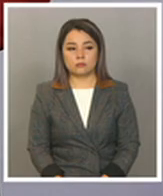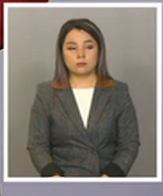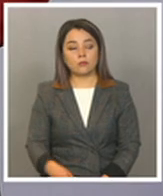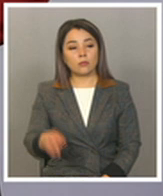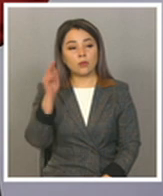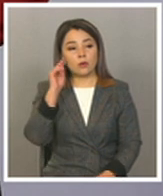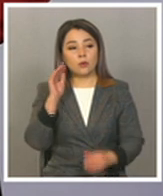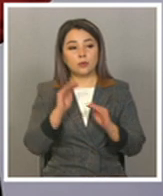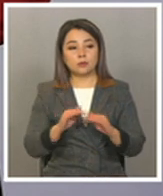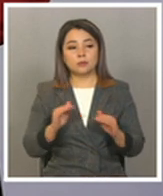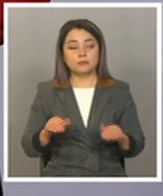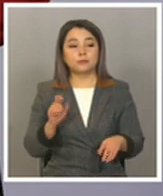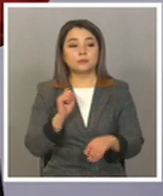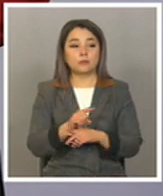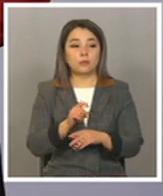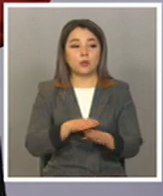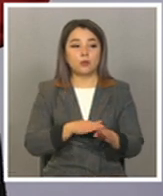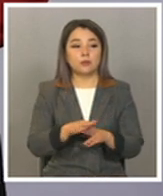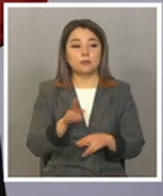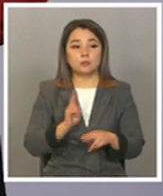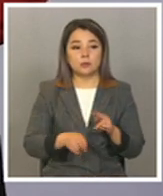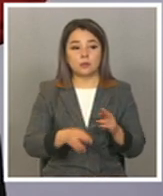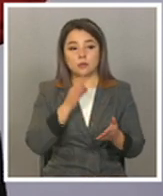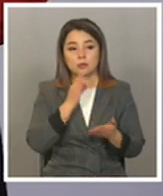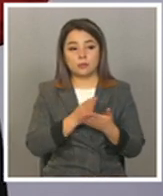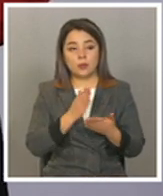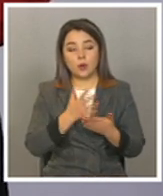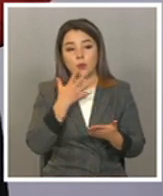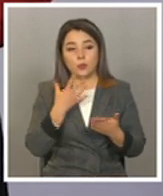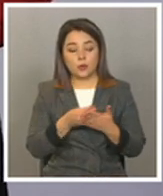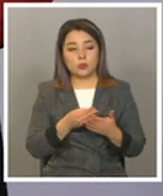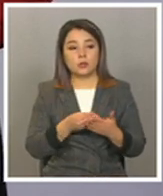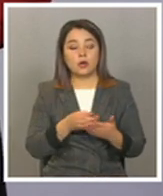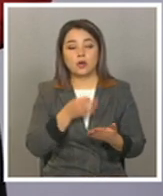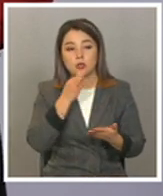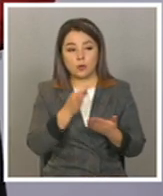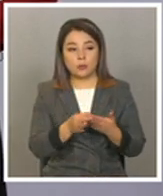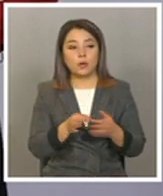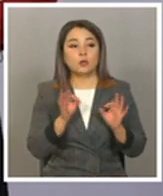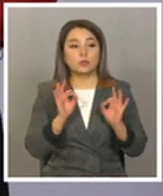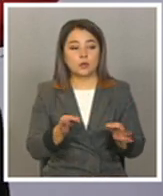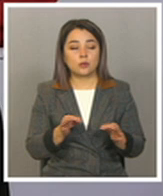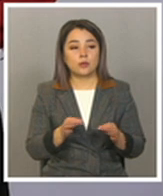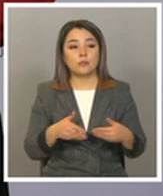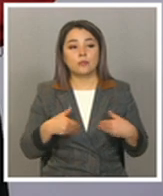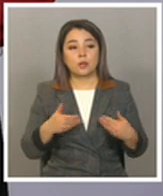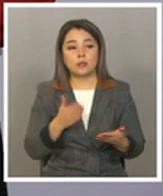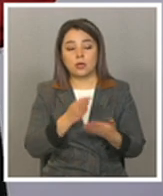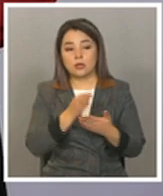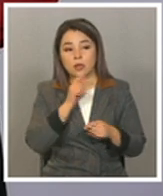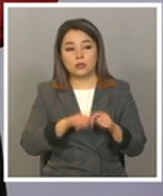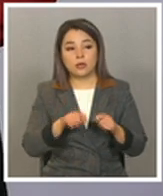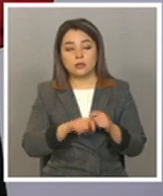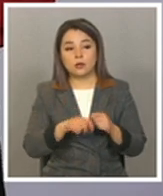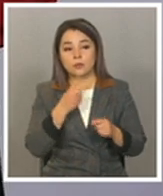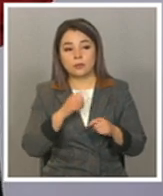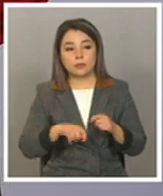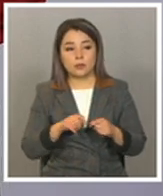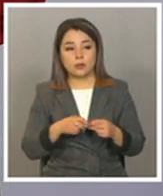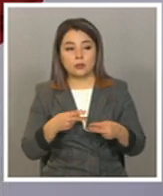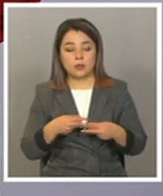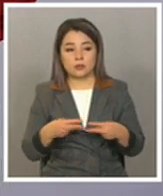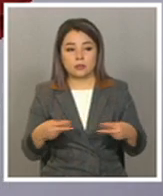Оқушылар, тапсырманы орындап болсаңыздар, өз жауаптарыңызды дұрыс нұсқасымен салыстырып көріңіздер.